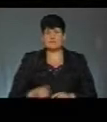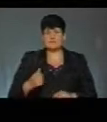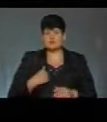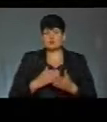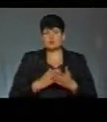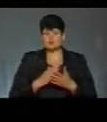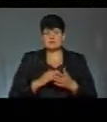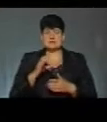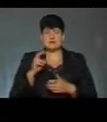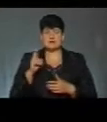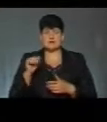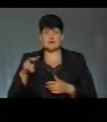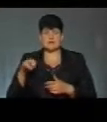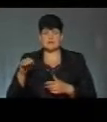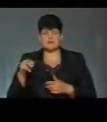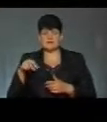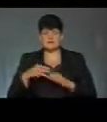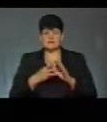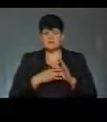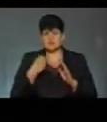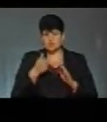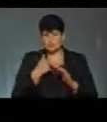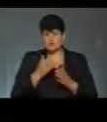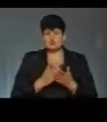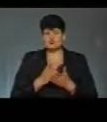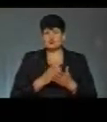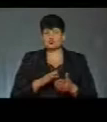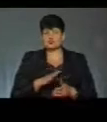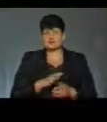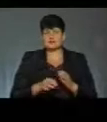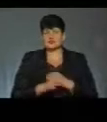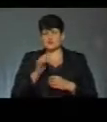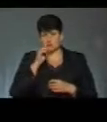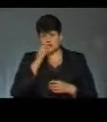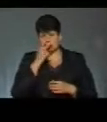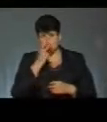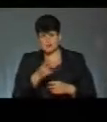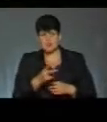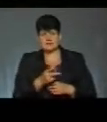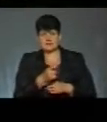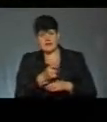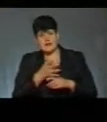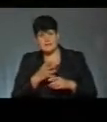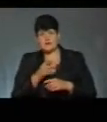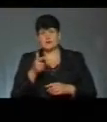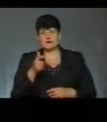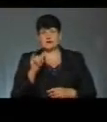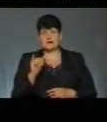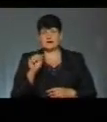Військовослужбовець Степан Калитка, який у 2018 році служив на сході України, показує гармату «Гіацинт».